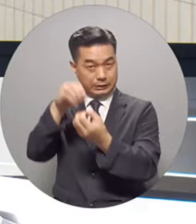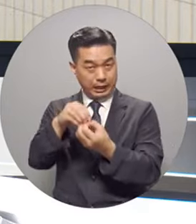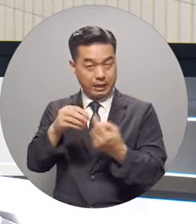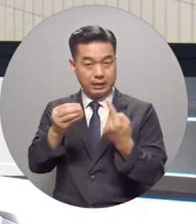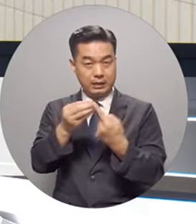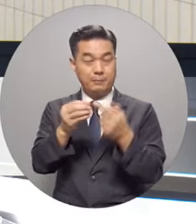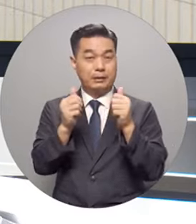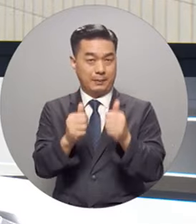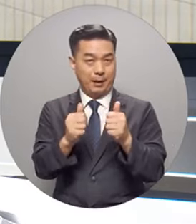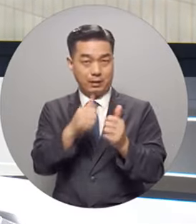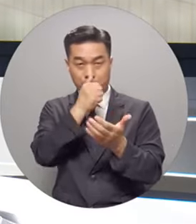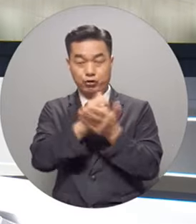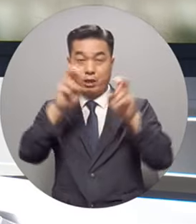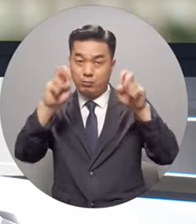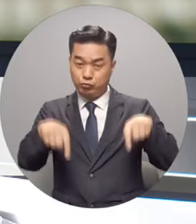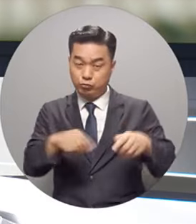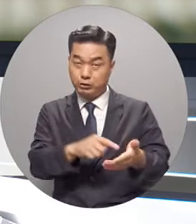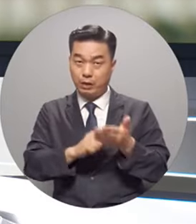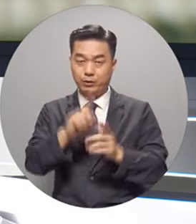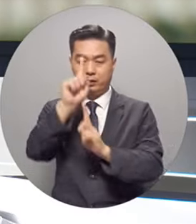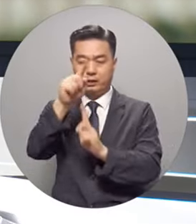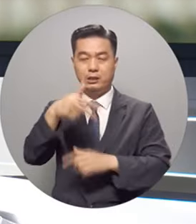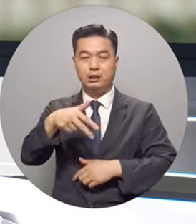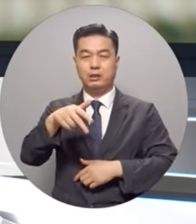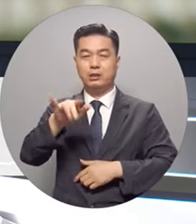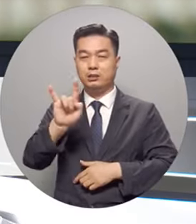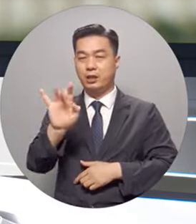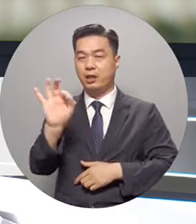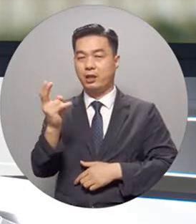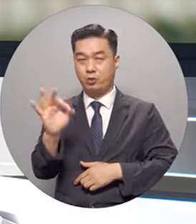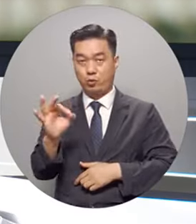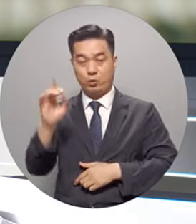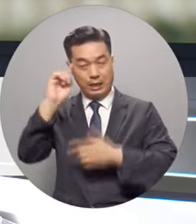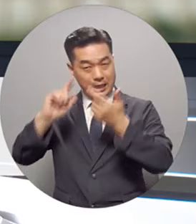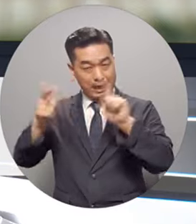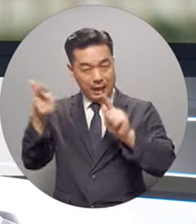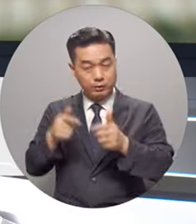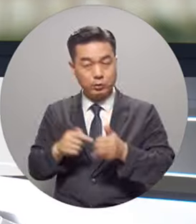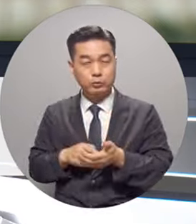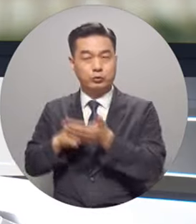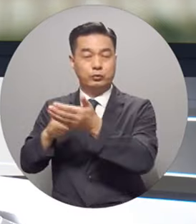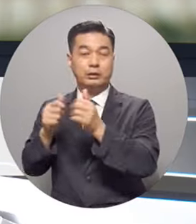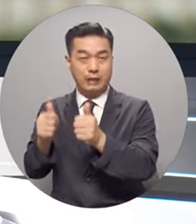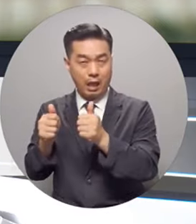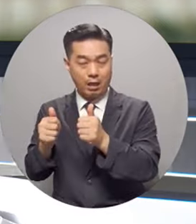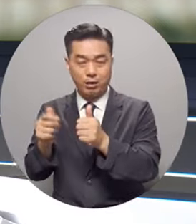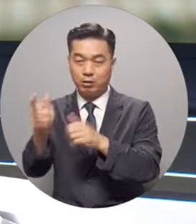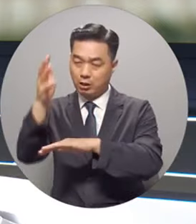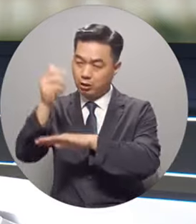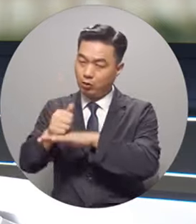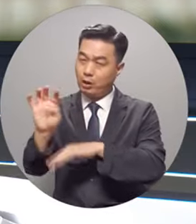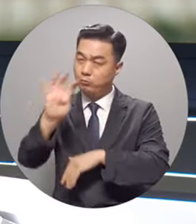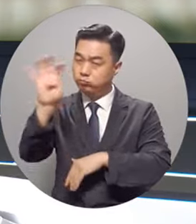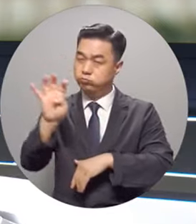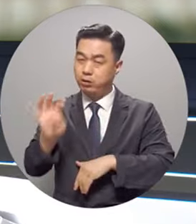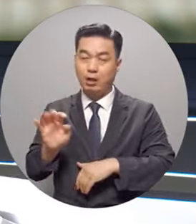재판에서 무죄가 나온 이재용 회장 항소심에 어떤 영향을 줄지 관심이 쏠립니다 군현